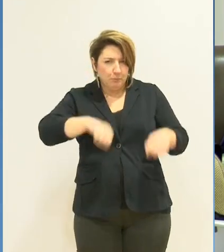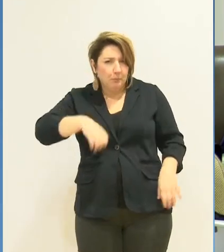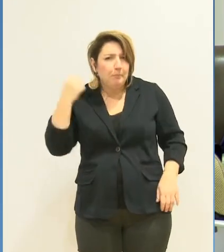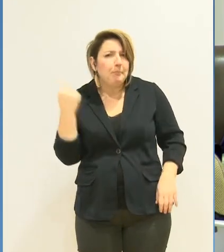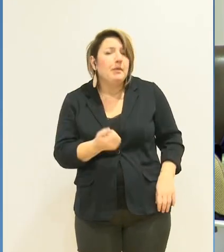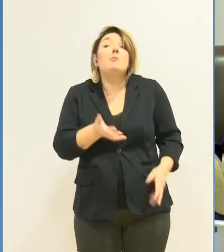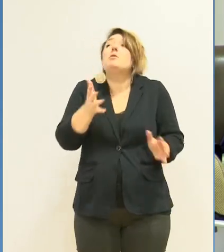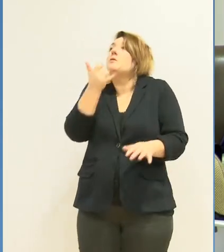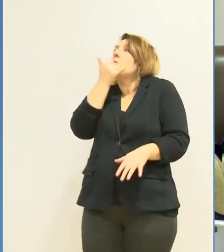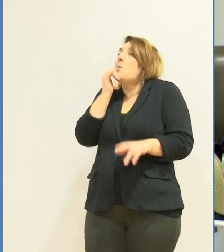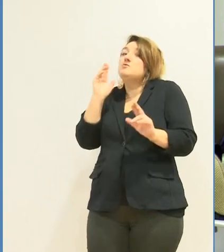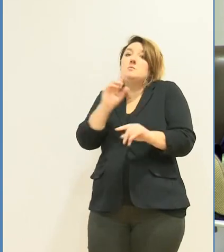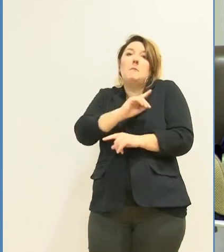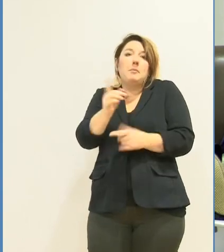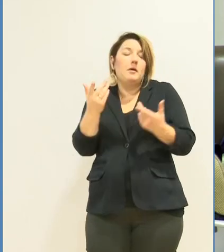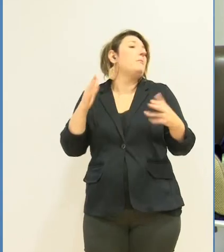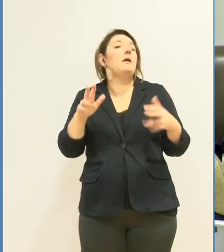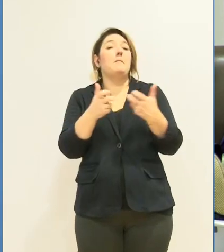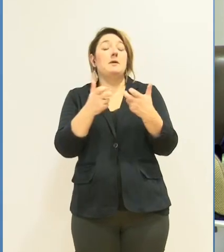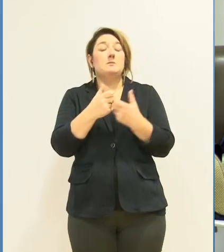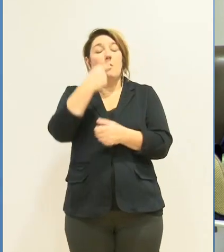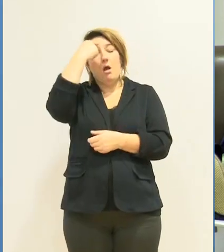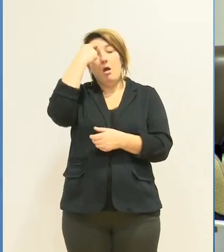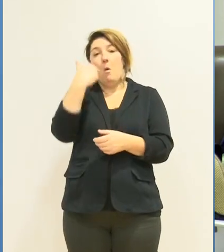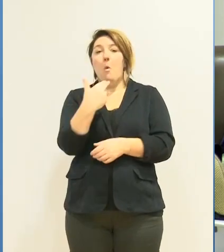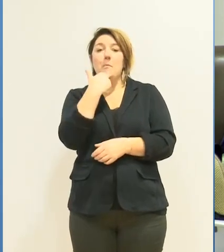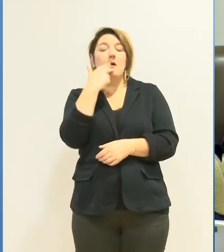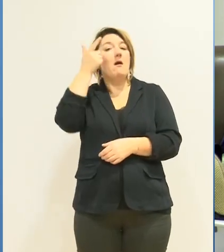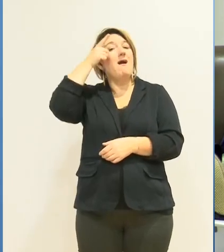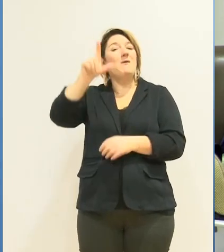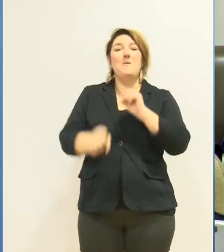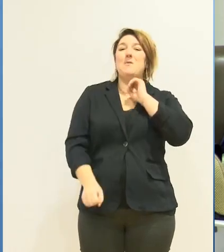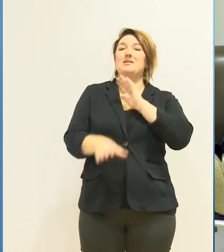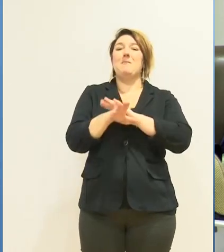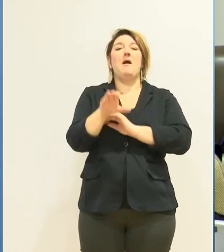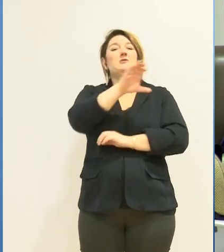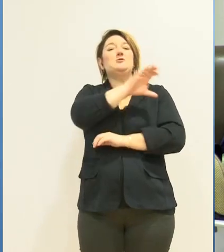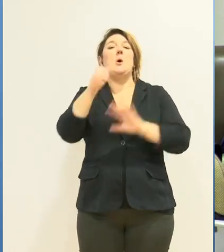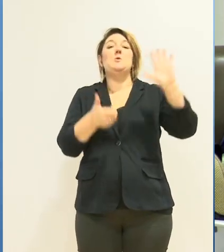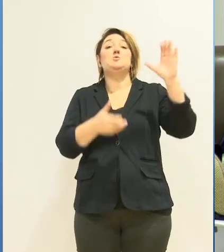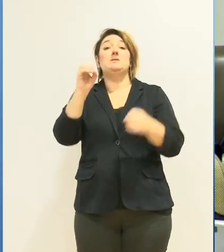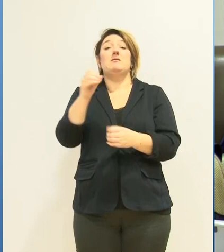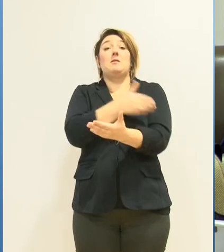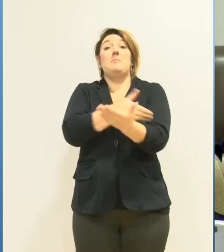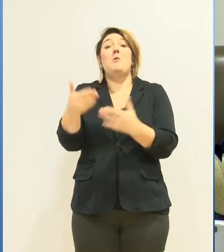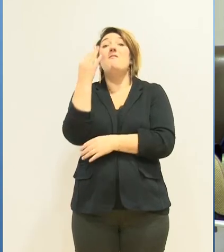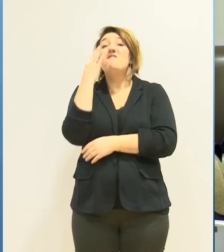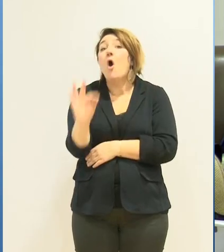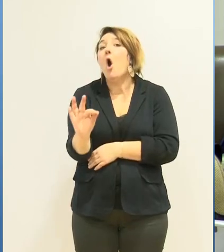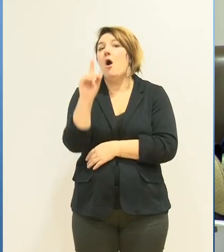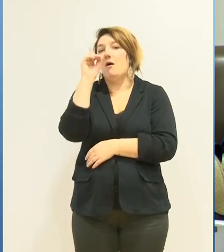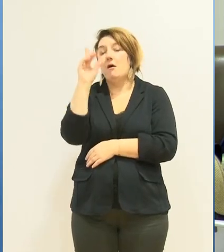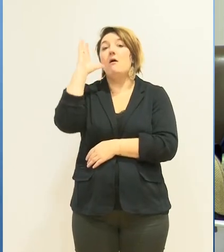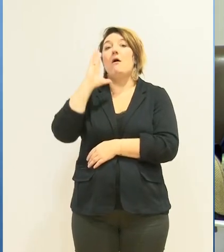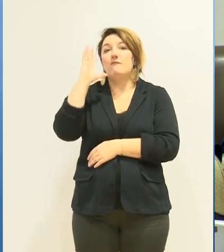exemple en tête c'est celui de l'opéra de lyon qui a commencé à soucht 60 millions de francs français il s'est terminé à 240